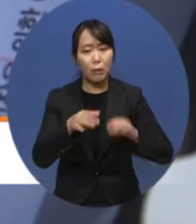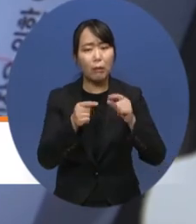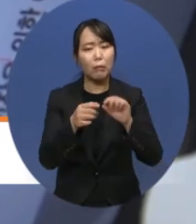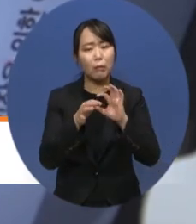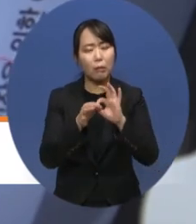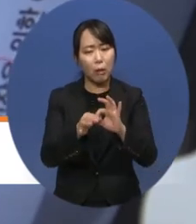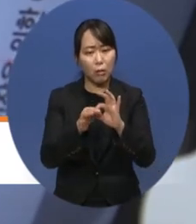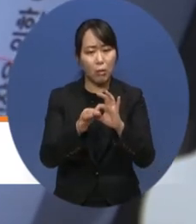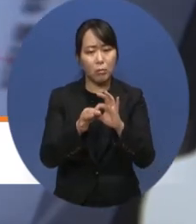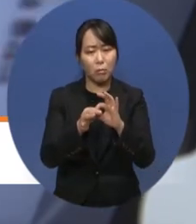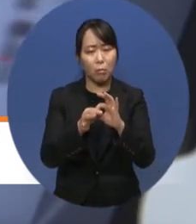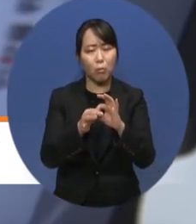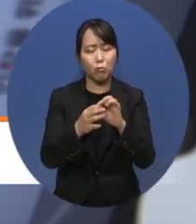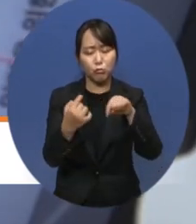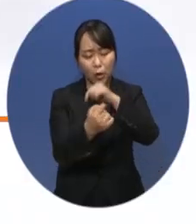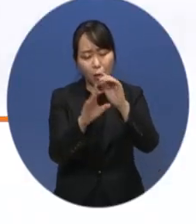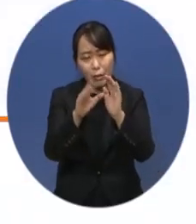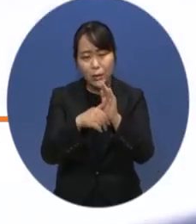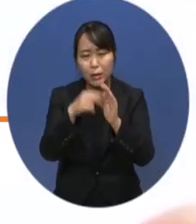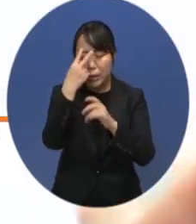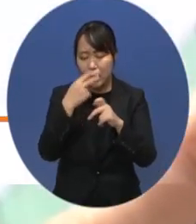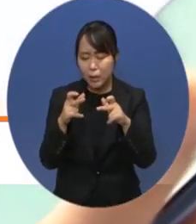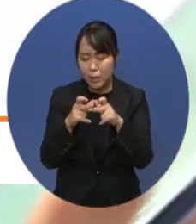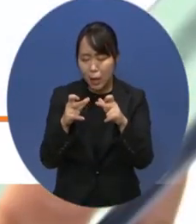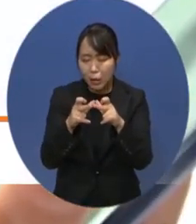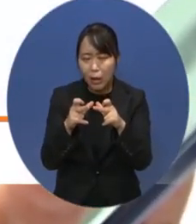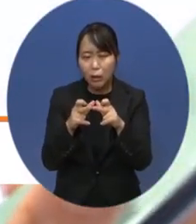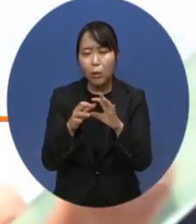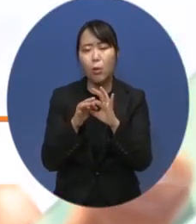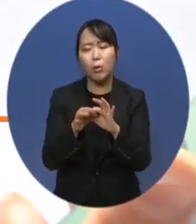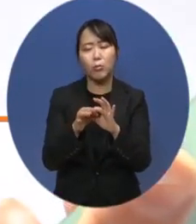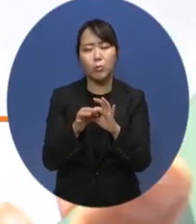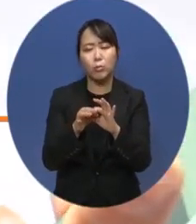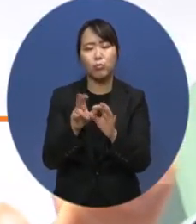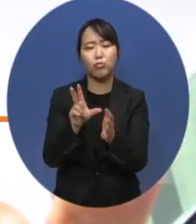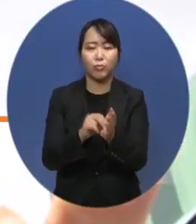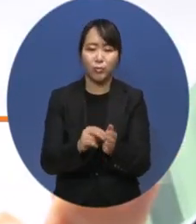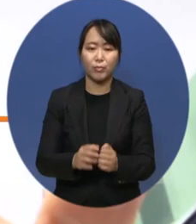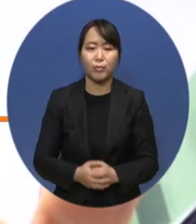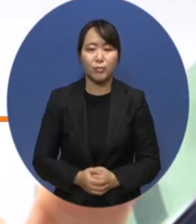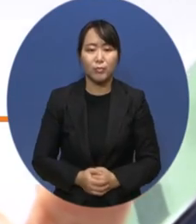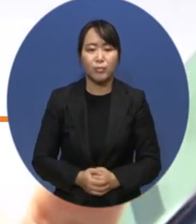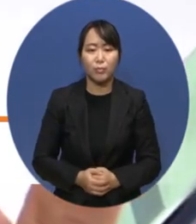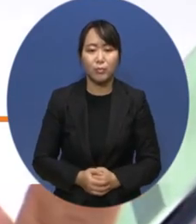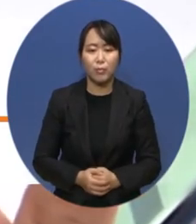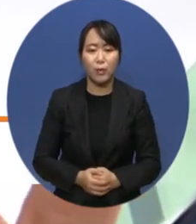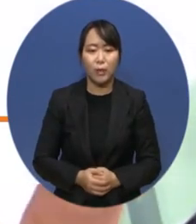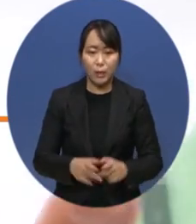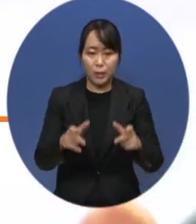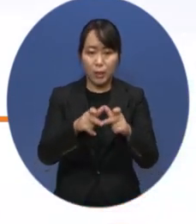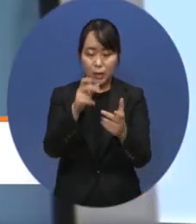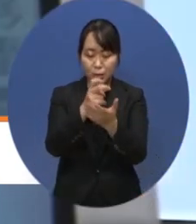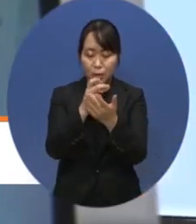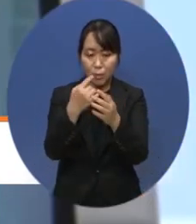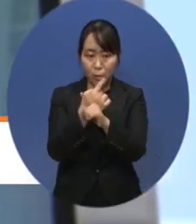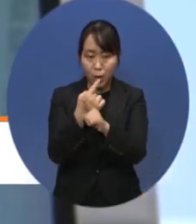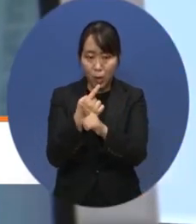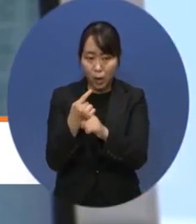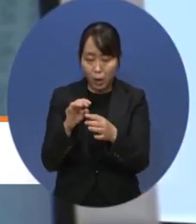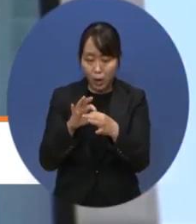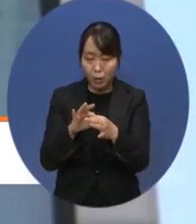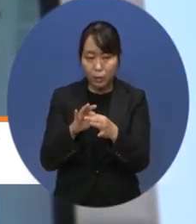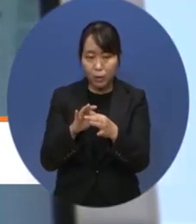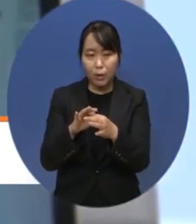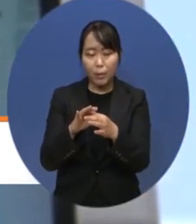제도 운영의 시각장애 들의 접근성이 문제가 제기됐습니다 1 장애인 제도개선 솔루션의 서는